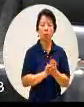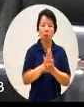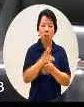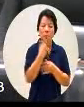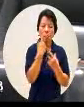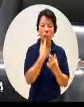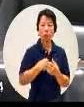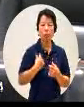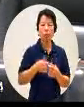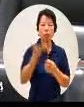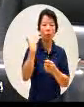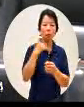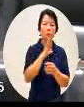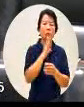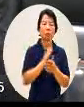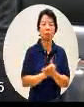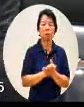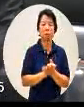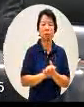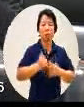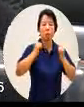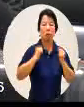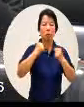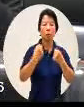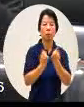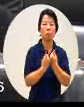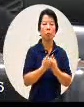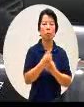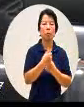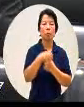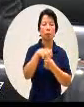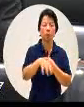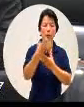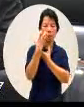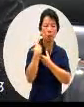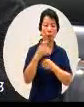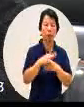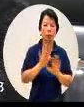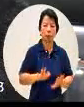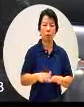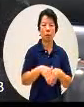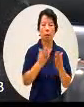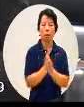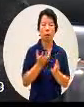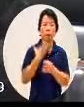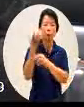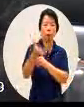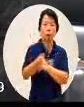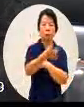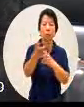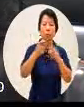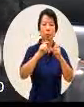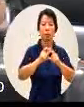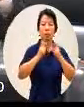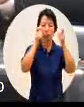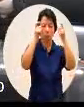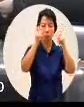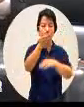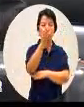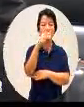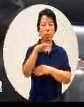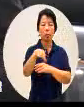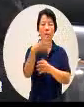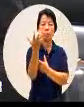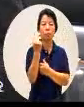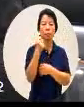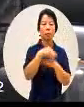好以前是體委會館現在呢改成高雄市政府館那在議會的支持之下把